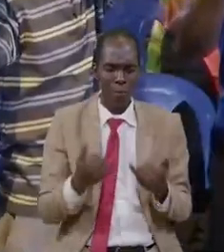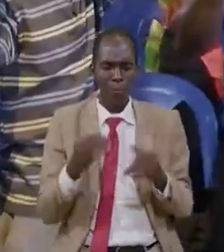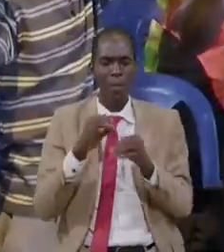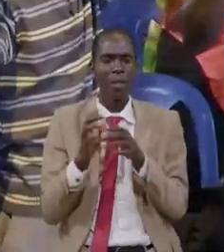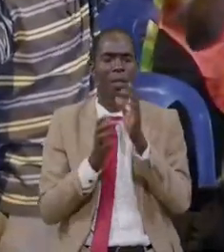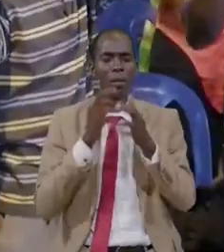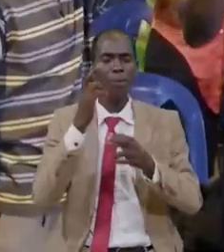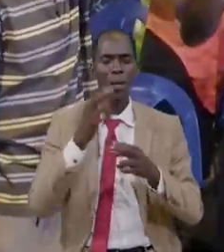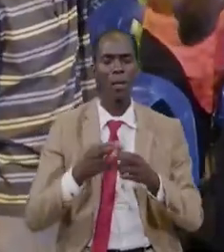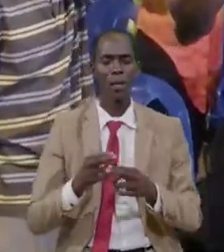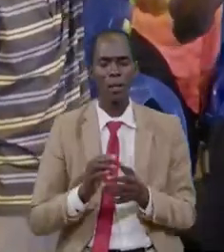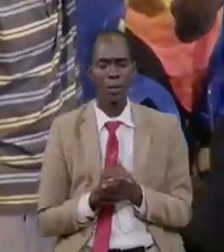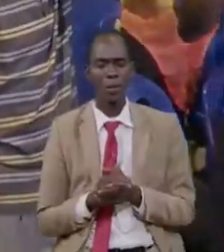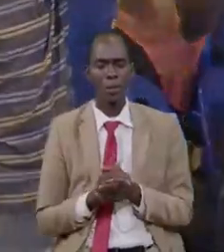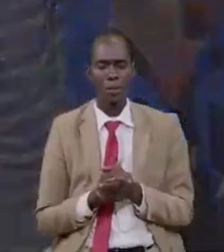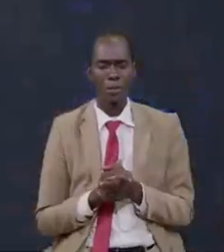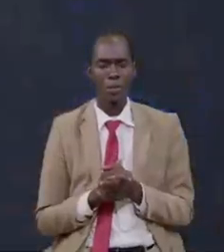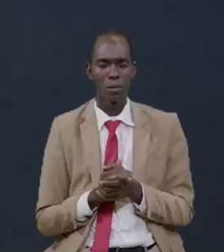Jésus.